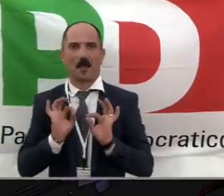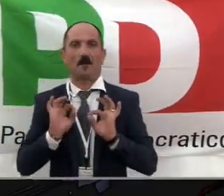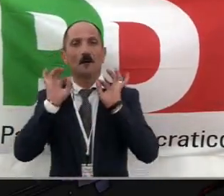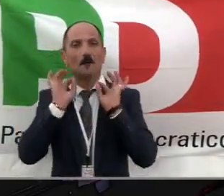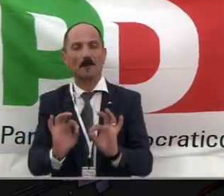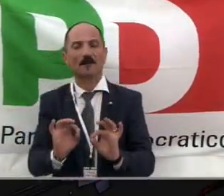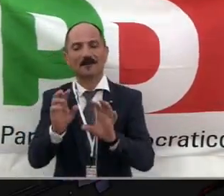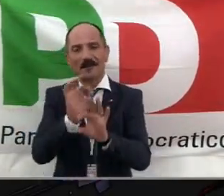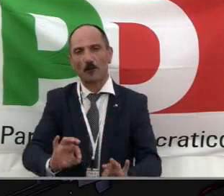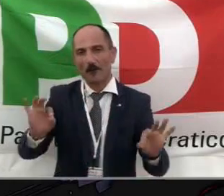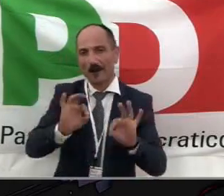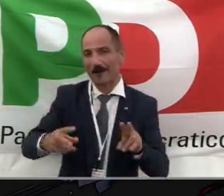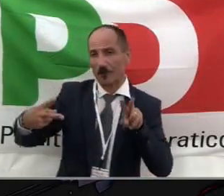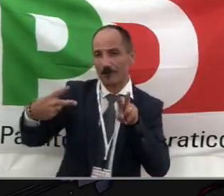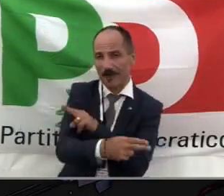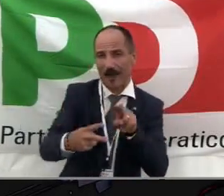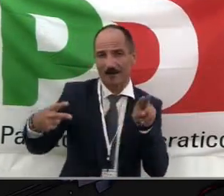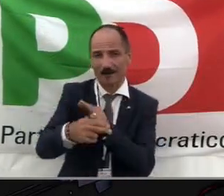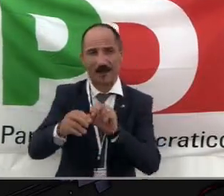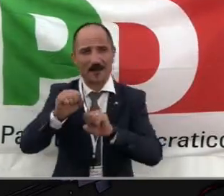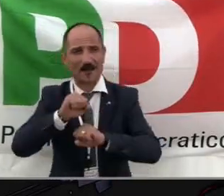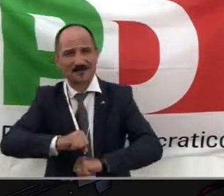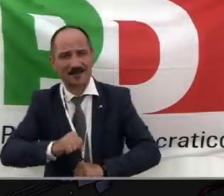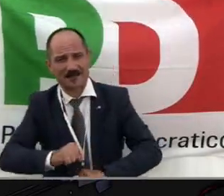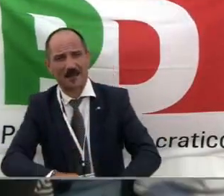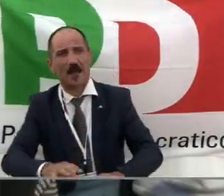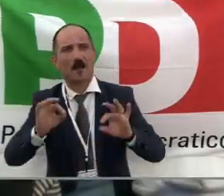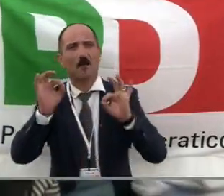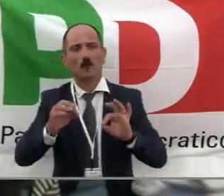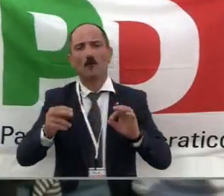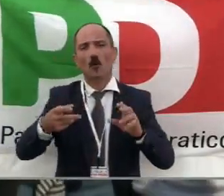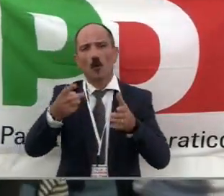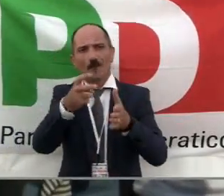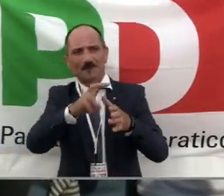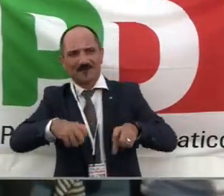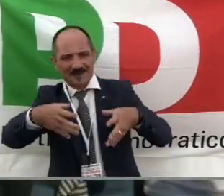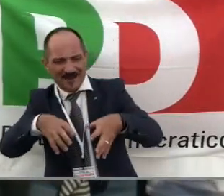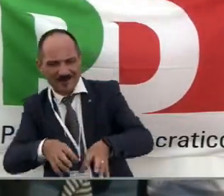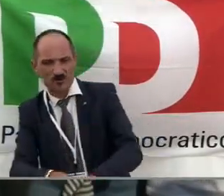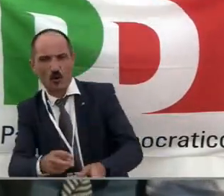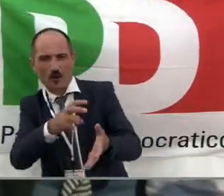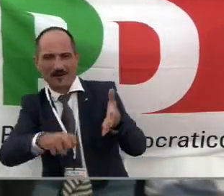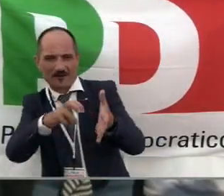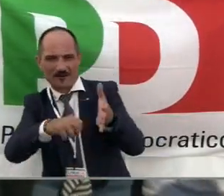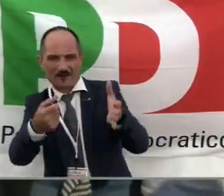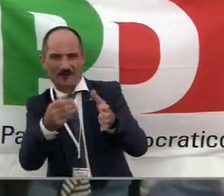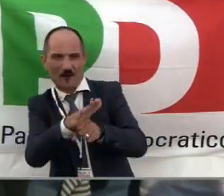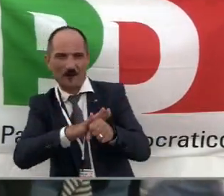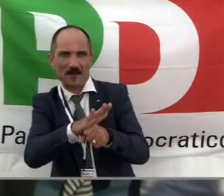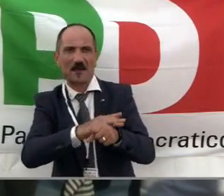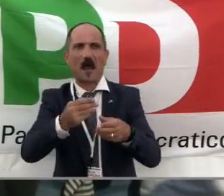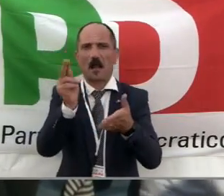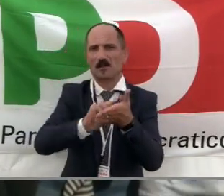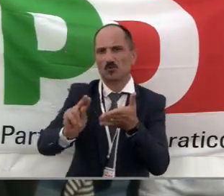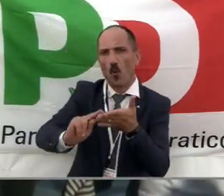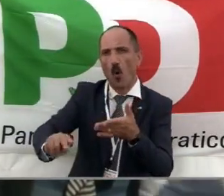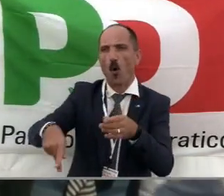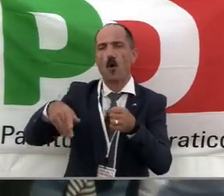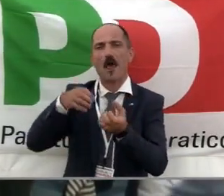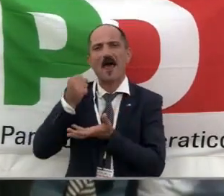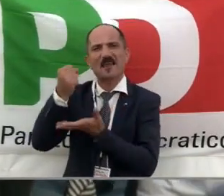Stanno preparando tagli alla sanità, alle detrazioni per la famiglia, alla scuola,